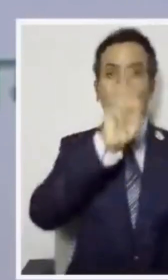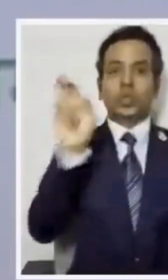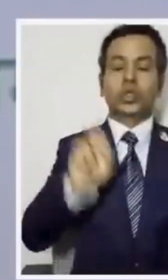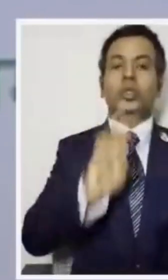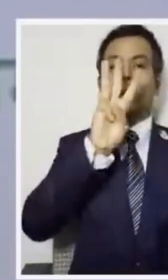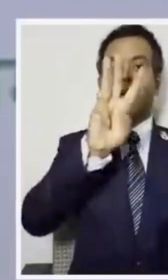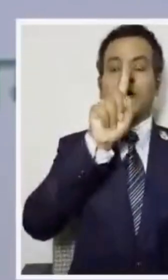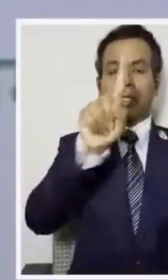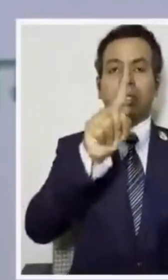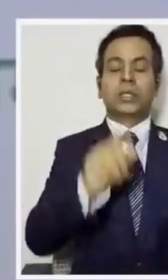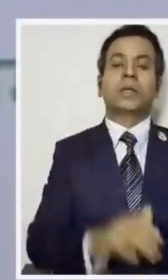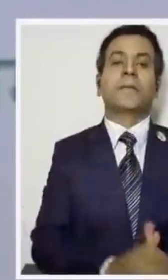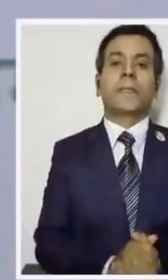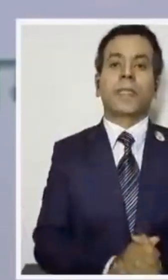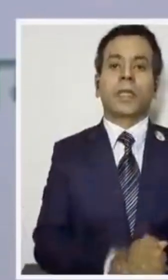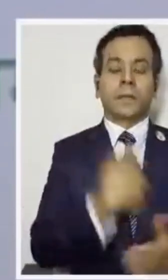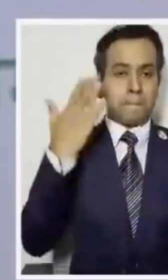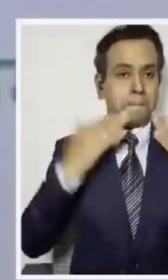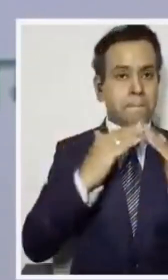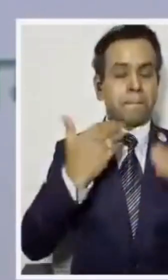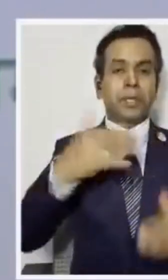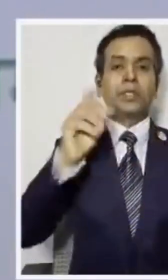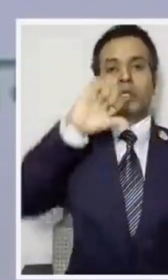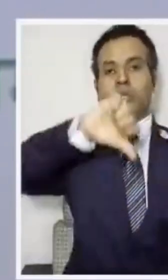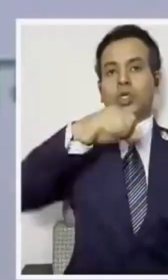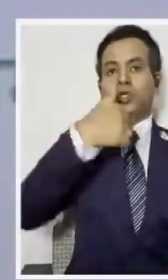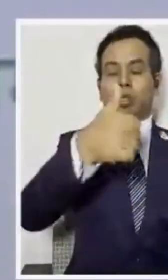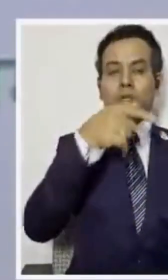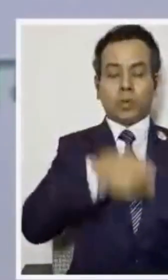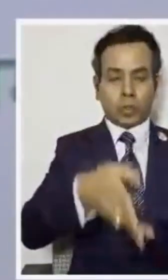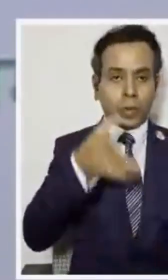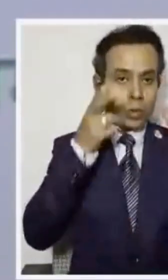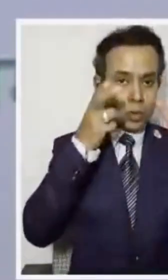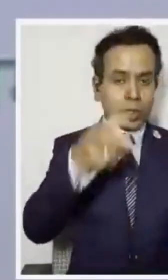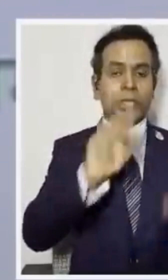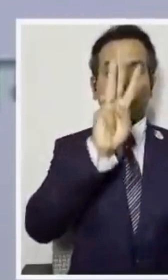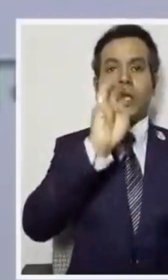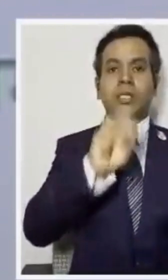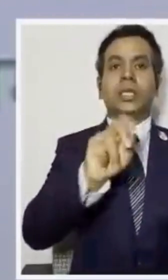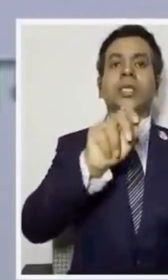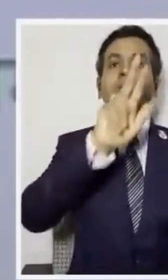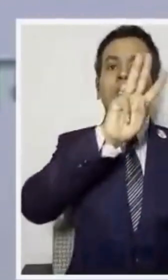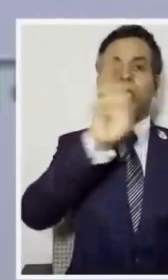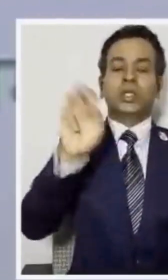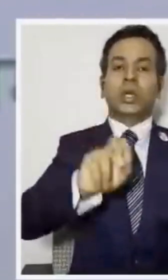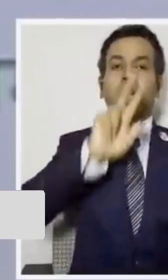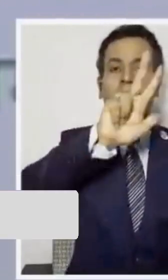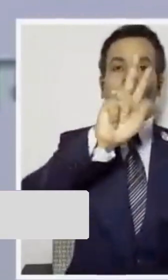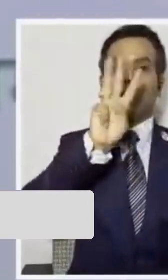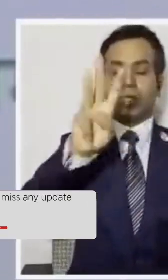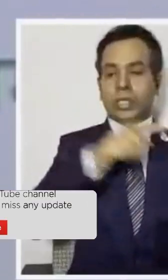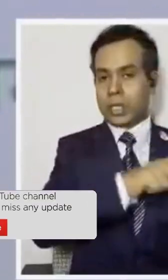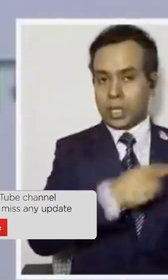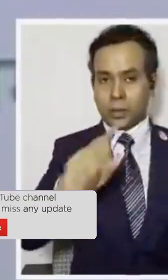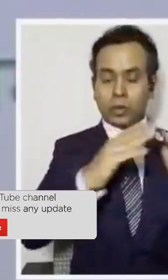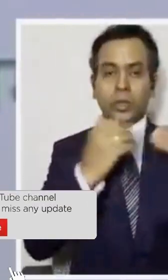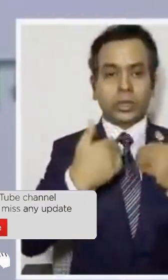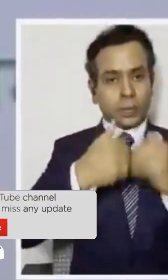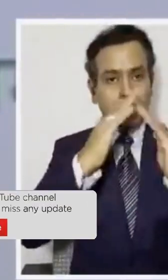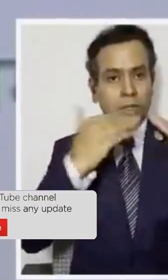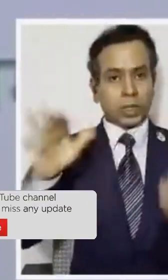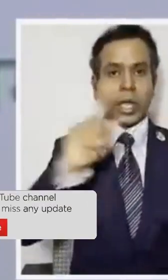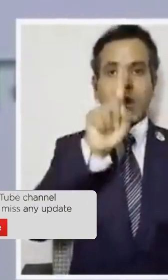আছেন 3,383 জন, এ পর্যন্ত ছাড় পেয়েছেন 1,700 জন। মোট আইসোলেশন সংখ্যা